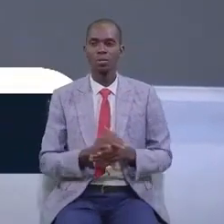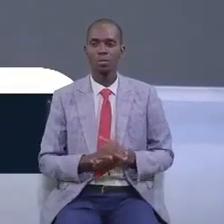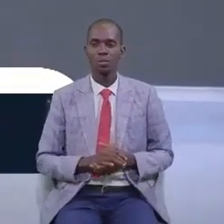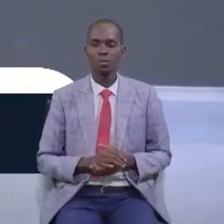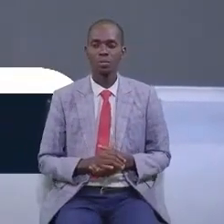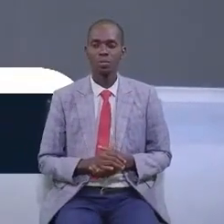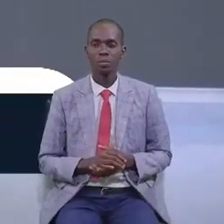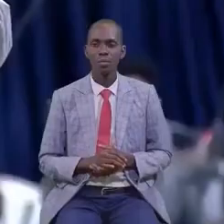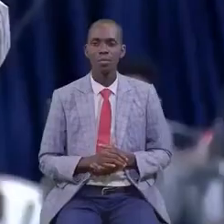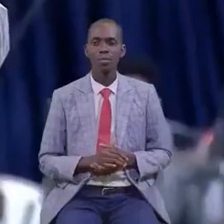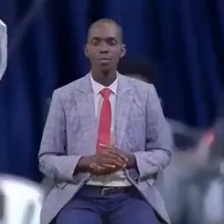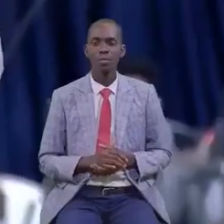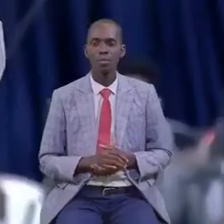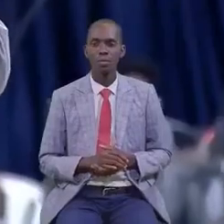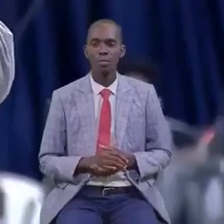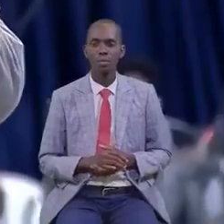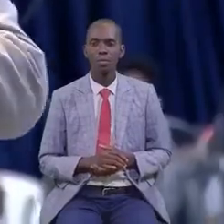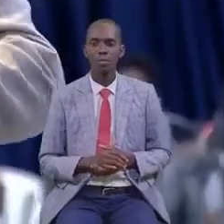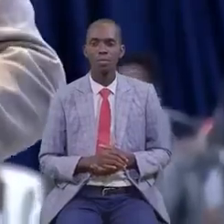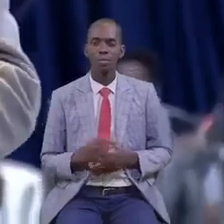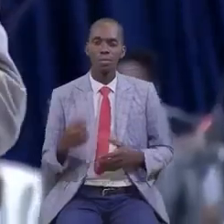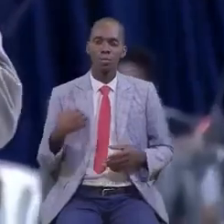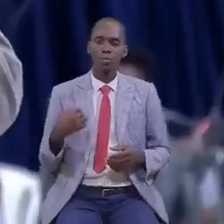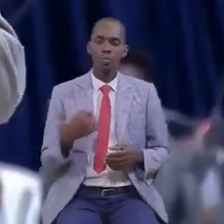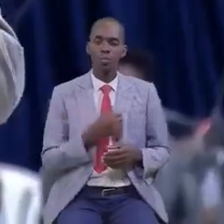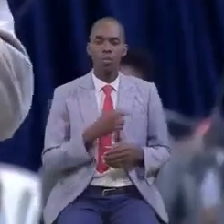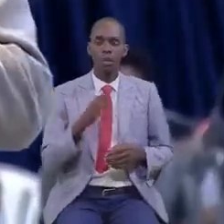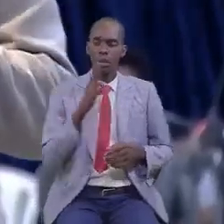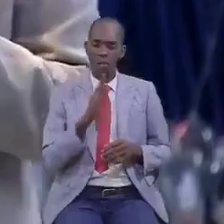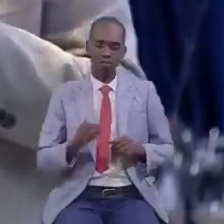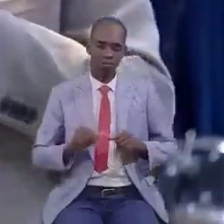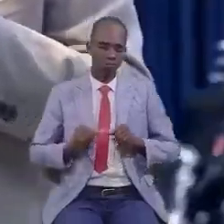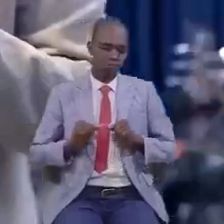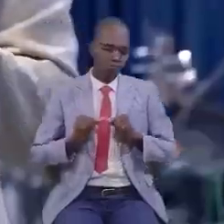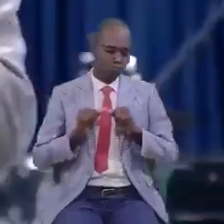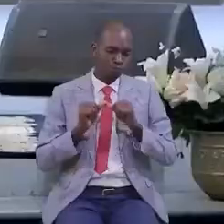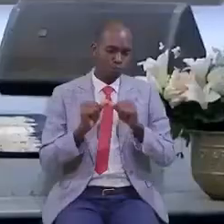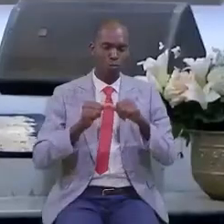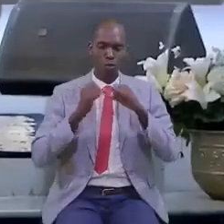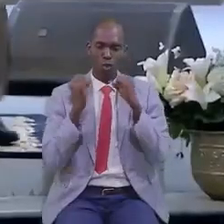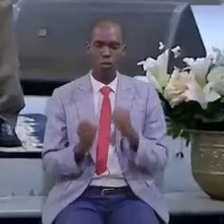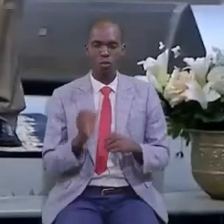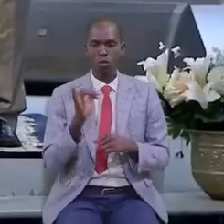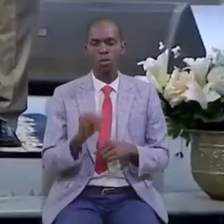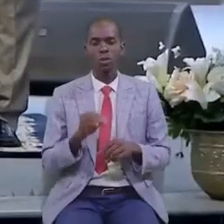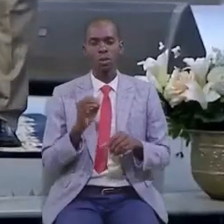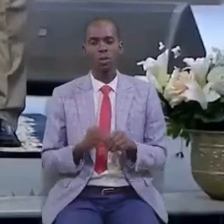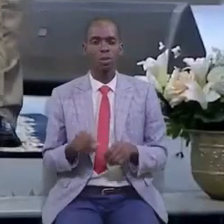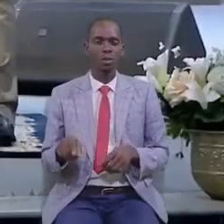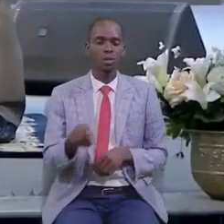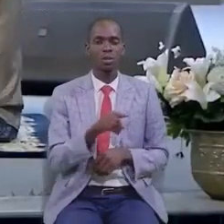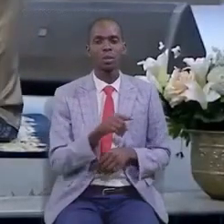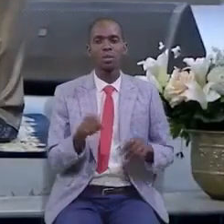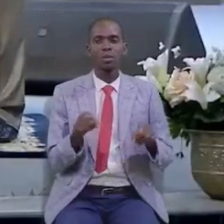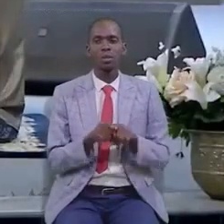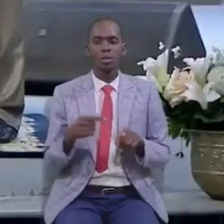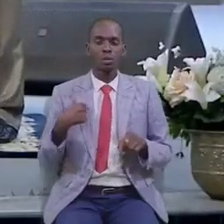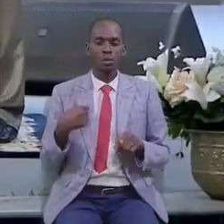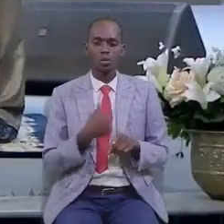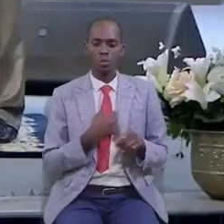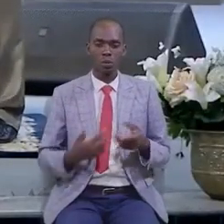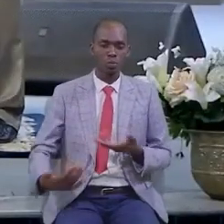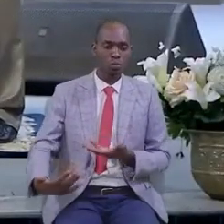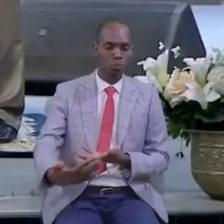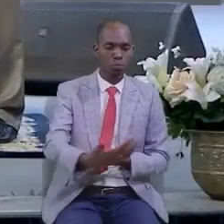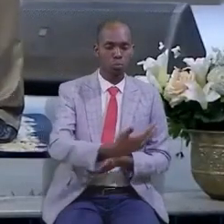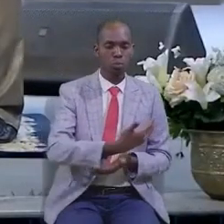దృక్పథ ఎదురు చూపులు కోల్పోకూడదు స్టెడ్ ఫాస్ట్ ఇన్ దెం మనము వాటిలో స్థిరముగా ఉండాలి as we put all that together